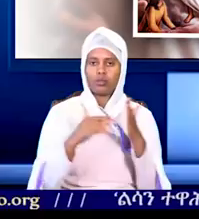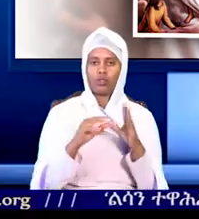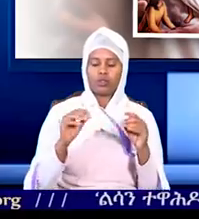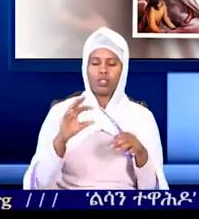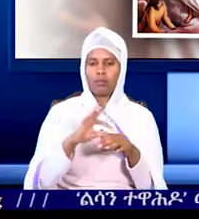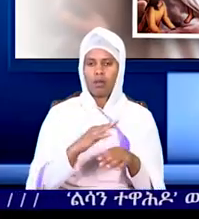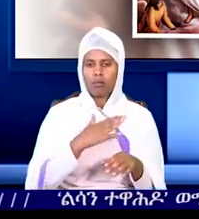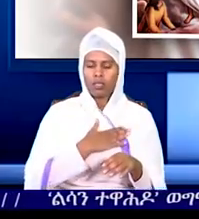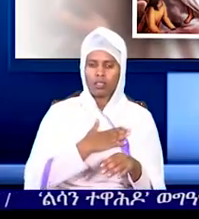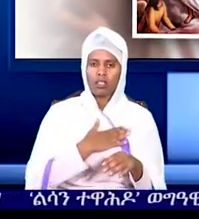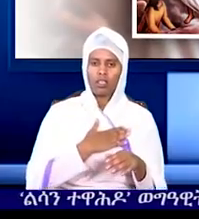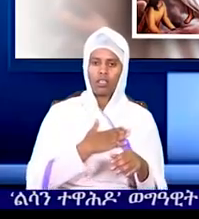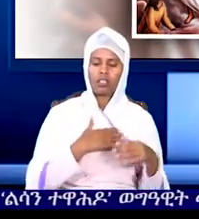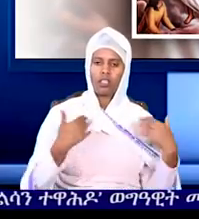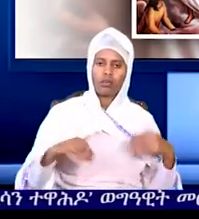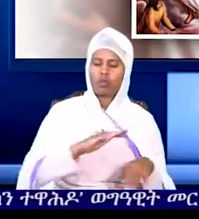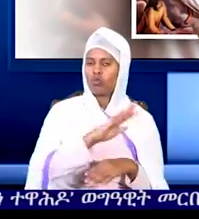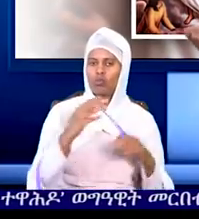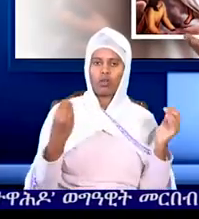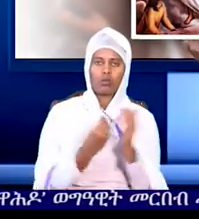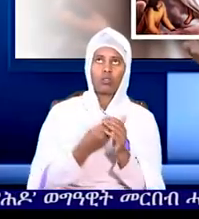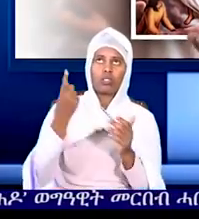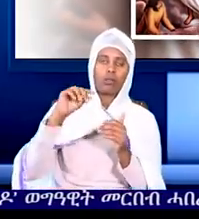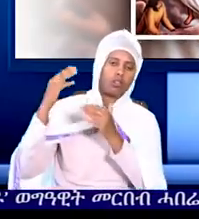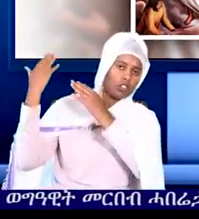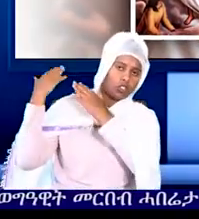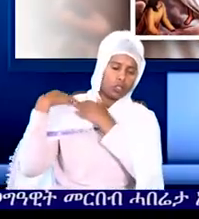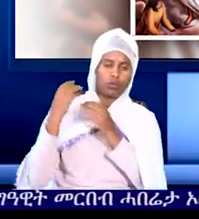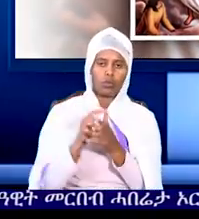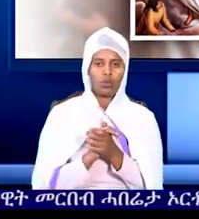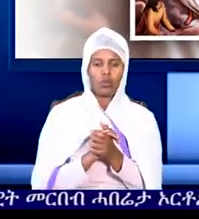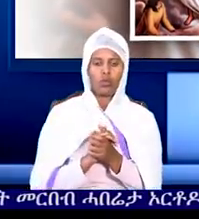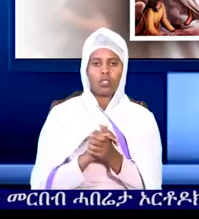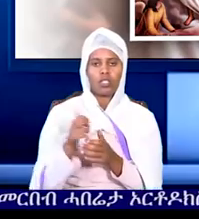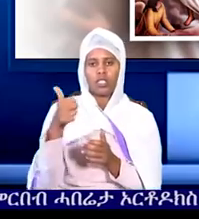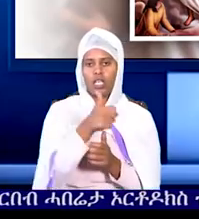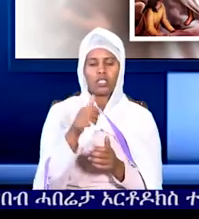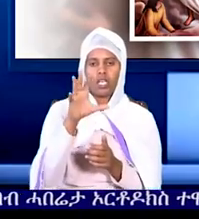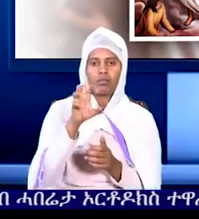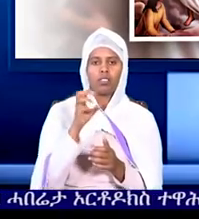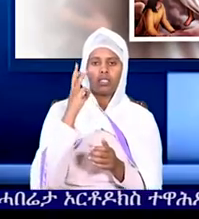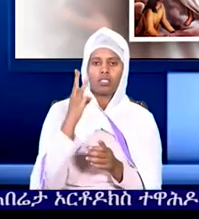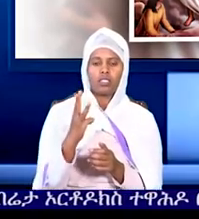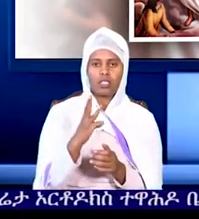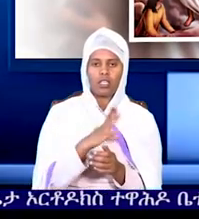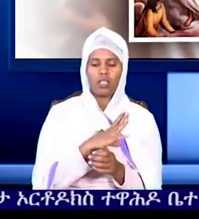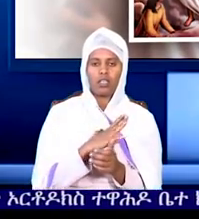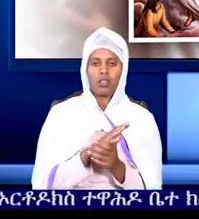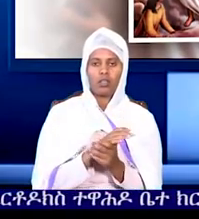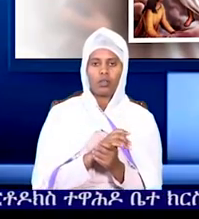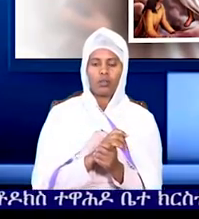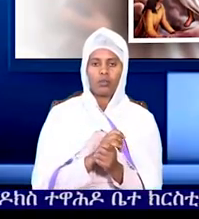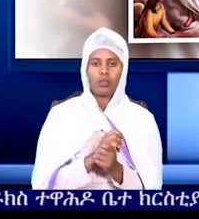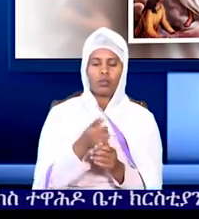ኩሉ ኣብ ነፍሱ ሕማምና ፀሮ ዝበሎ እንሆ ኢሳይያስ ኣብ 53 ወይ